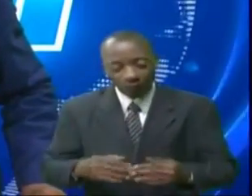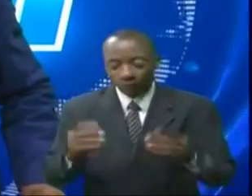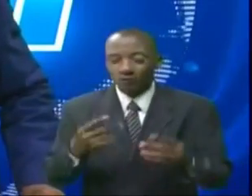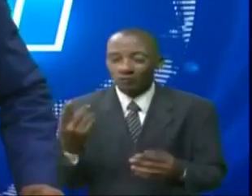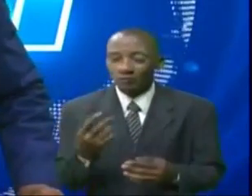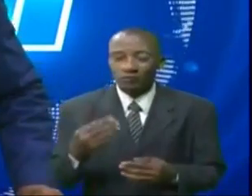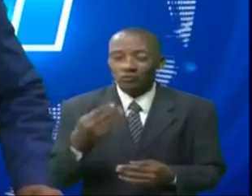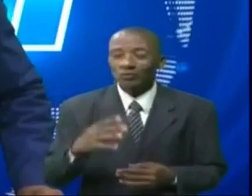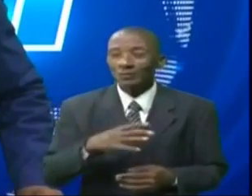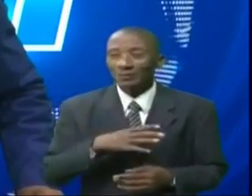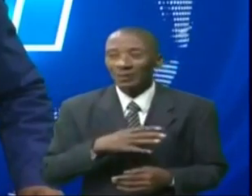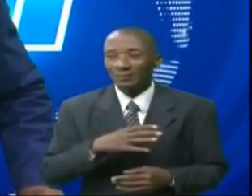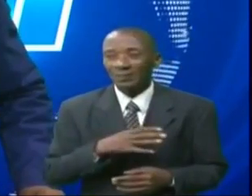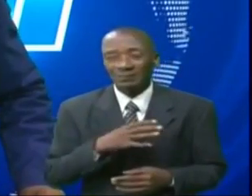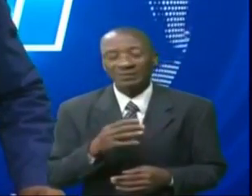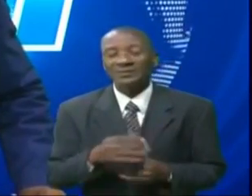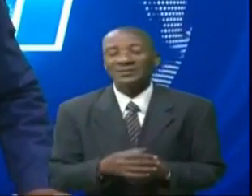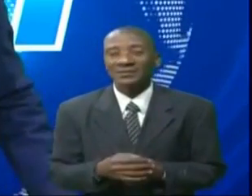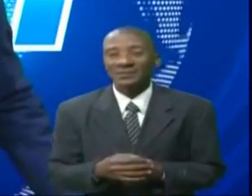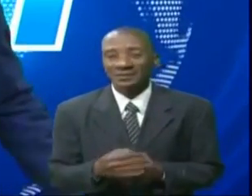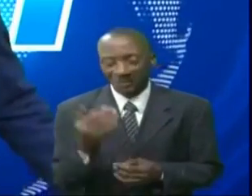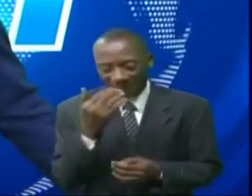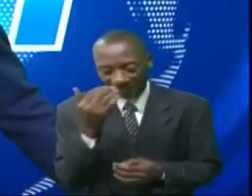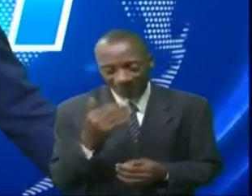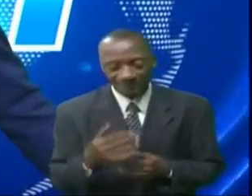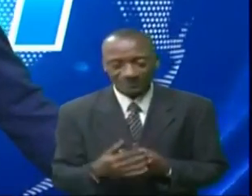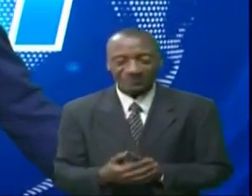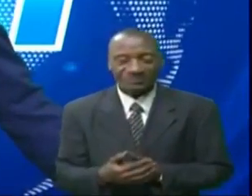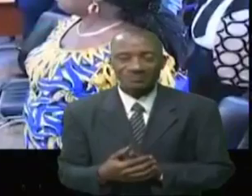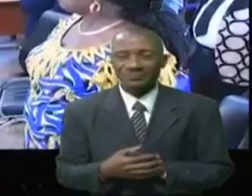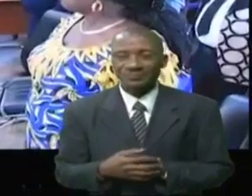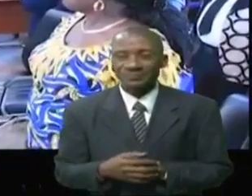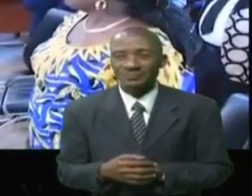par le président de cette Assemblée provinciale. Regardons.